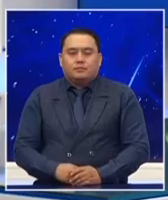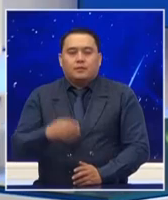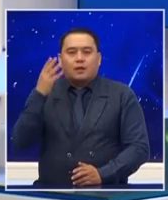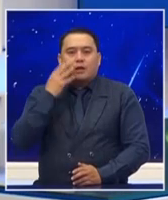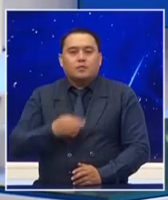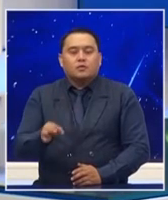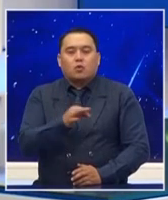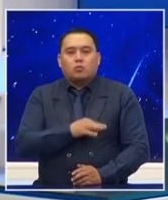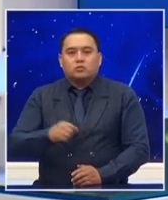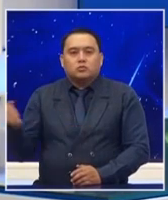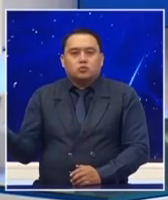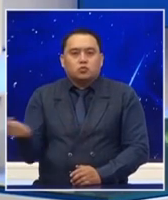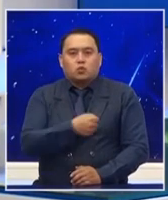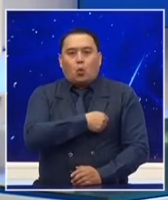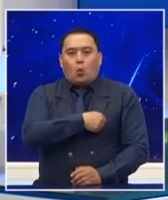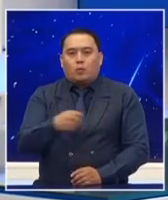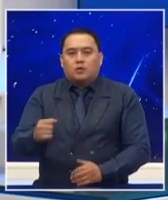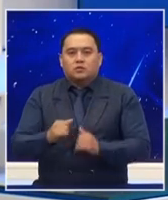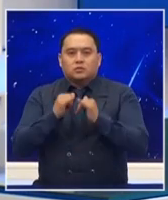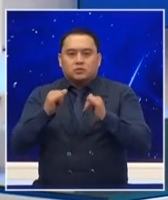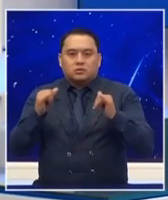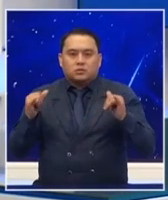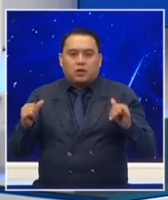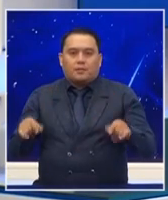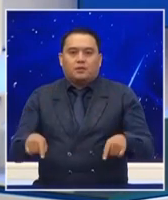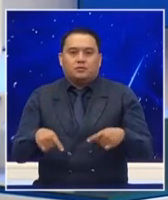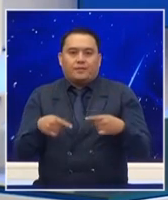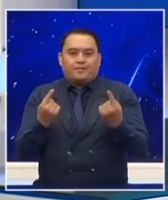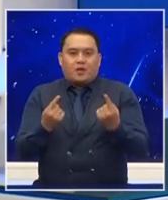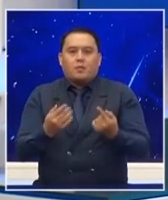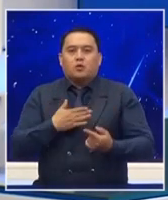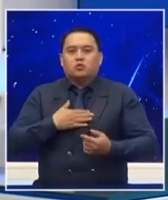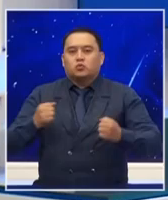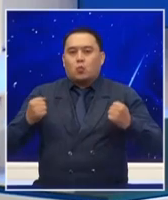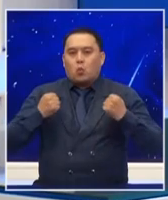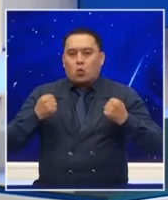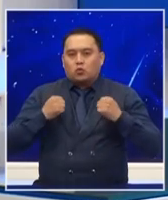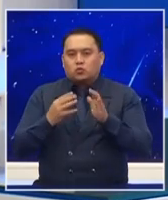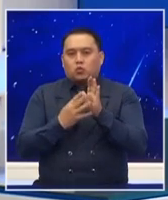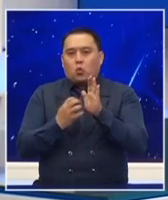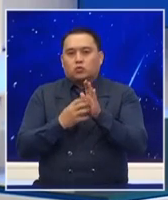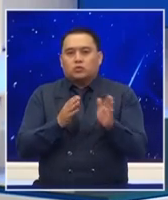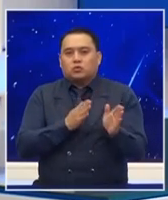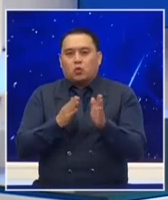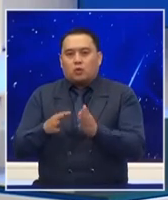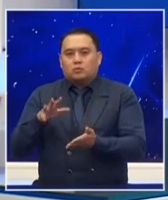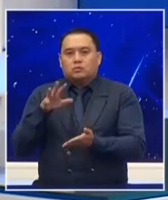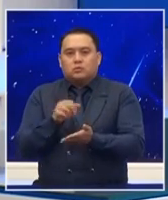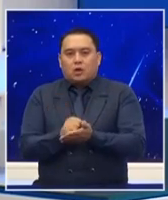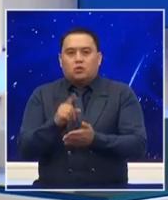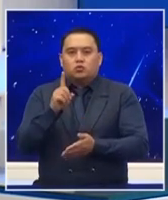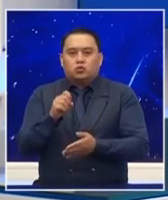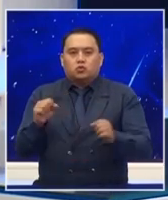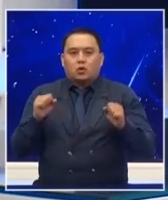Алматы облысында үлкен теннис жақсы дамып келеді. Қазіргі күні өңірде бұл спорт түрімен 900-ден аса адам тұрақты айналысады. Оның